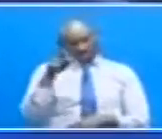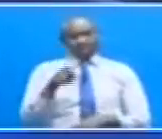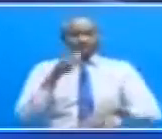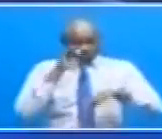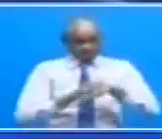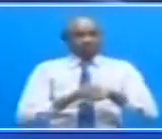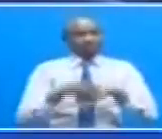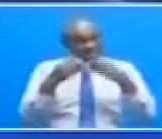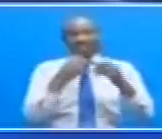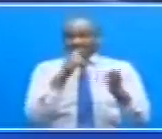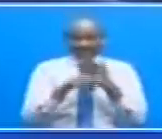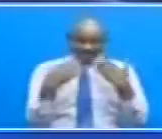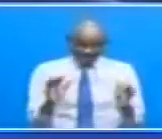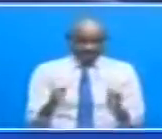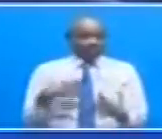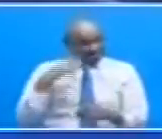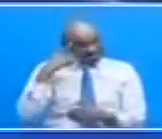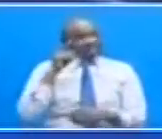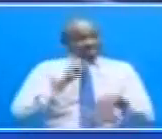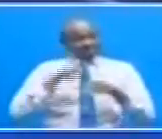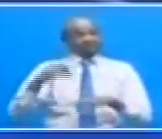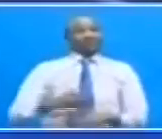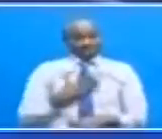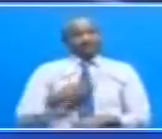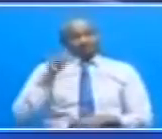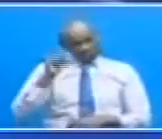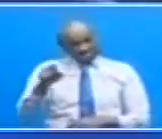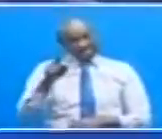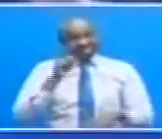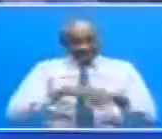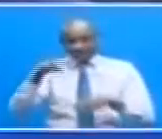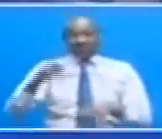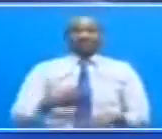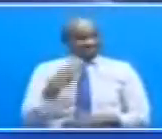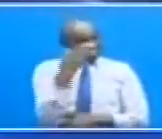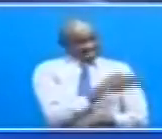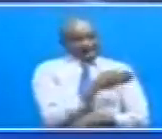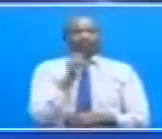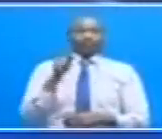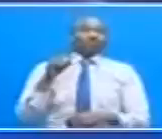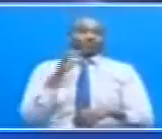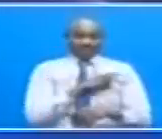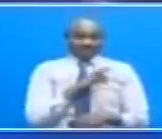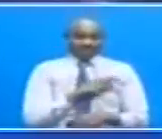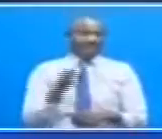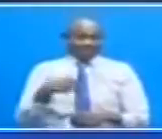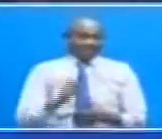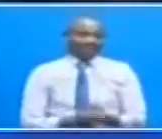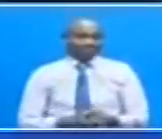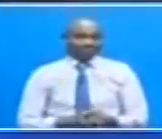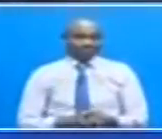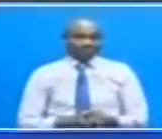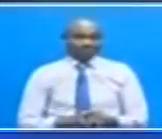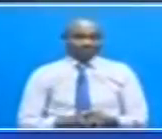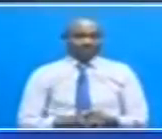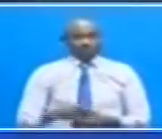we believe the visit will definitely benefit Kenya, but Siaya in particular. And they